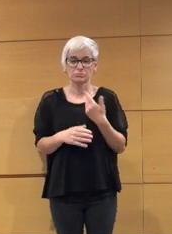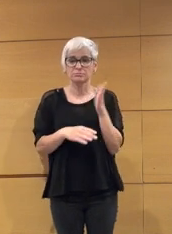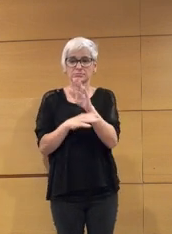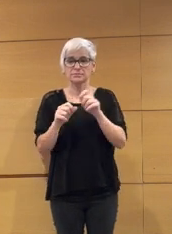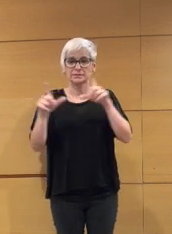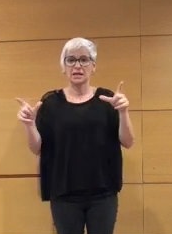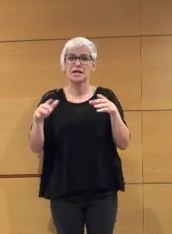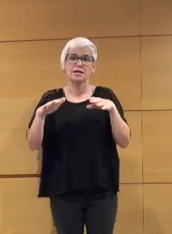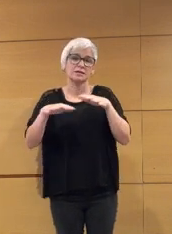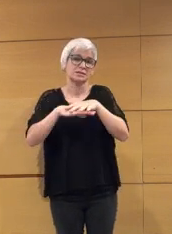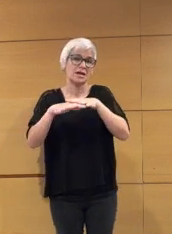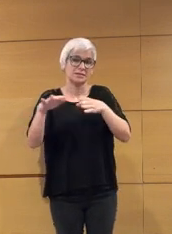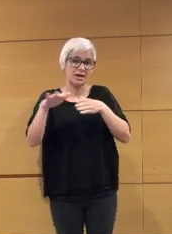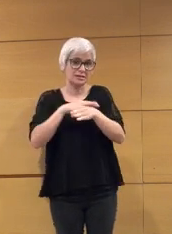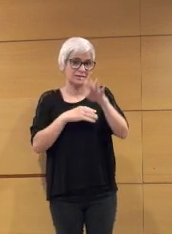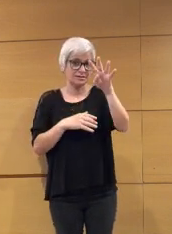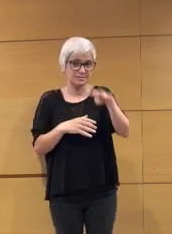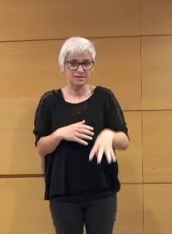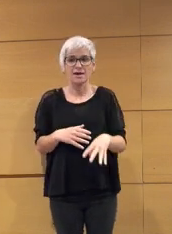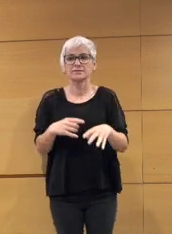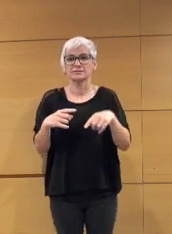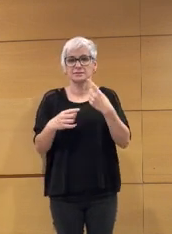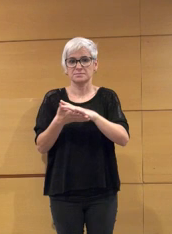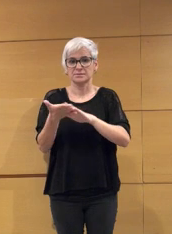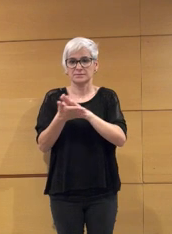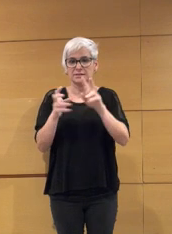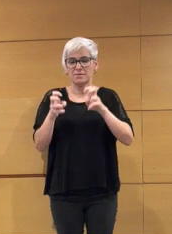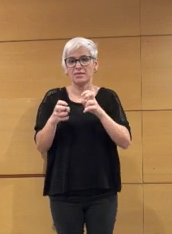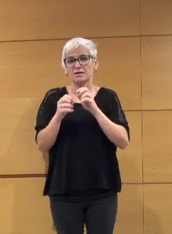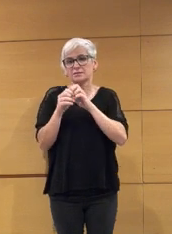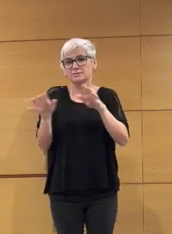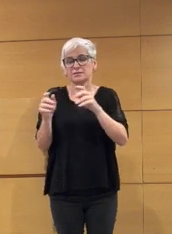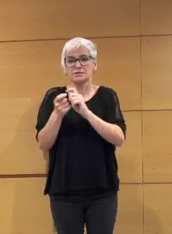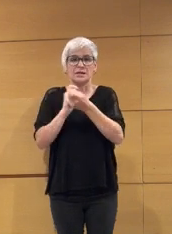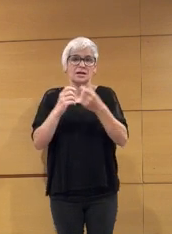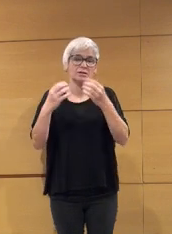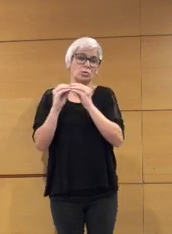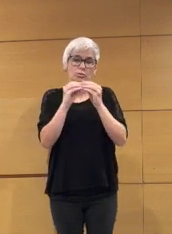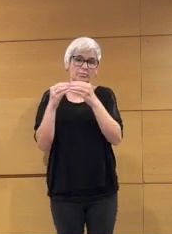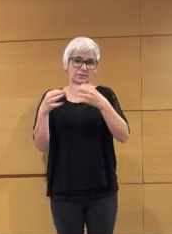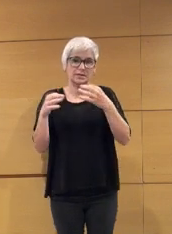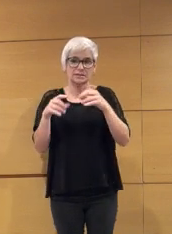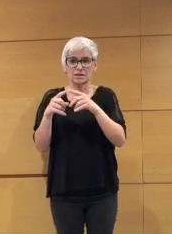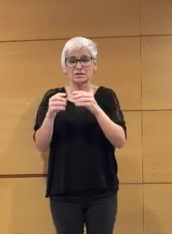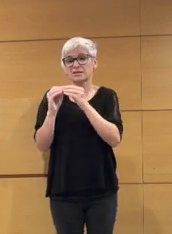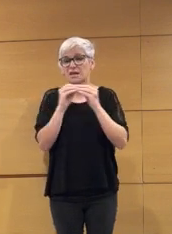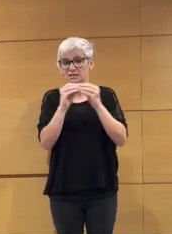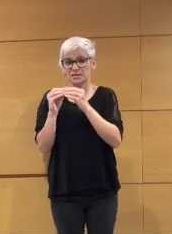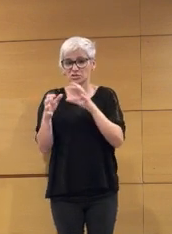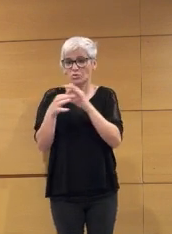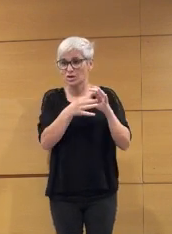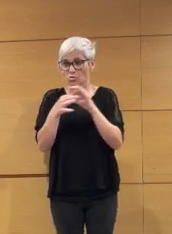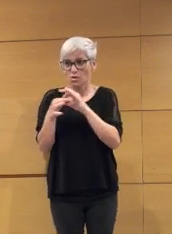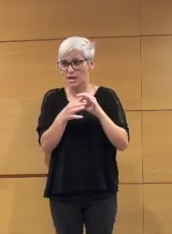la xarxa AccessCat i us parlaré de temes d'estandardització, temes de normalització vinculat a legislació europea. No patiu, no